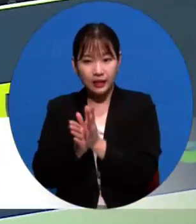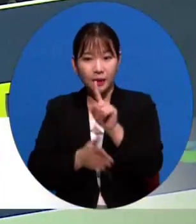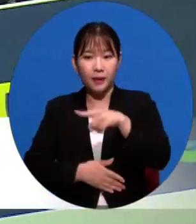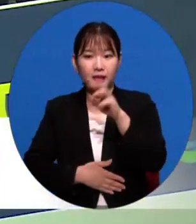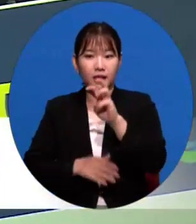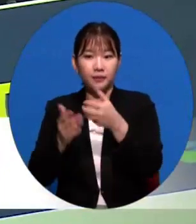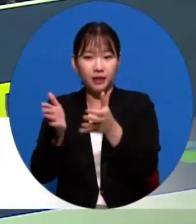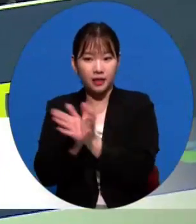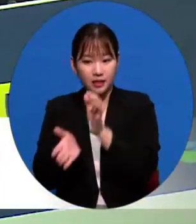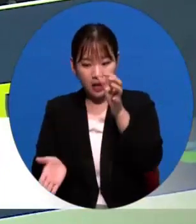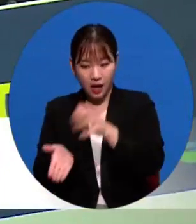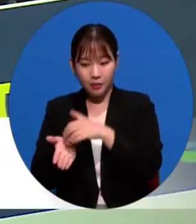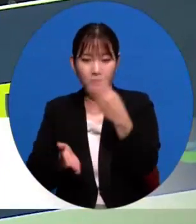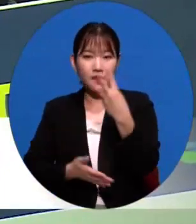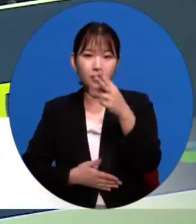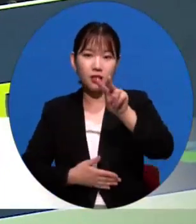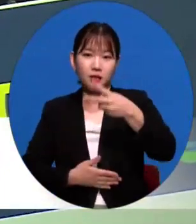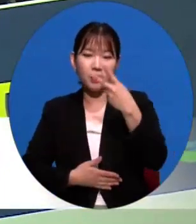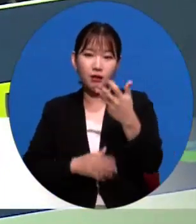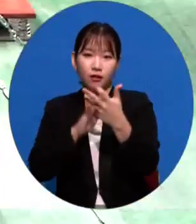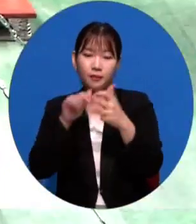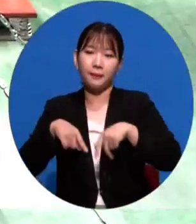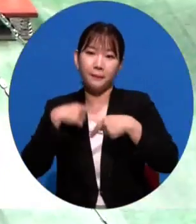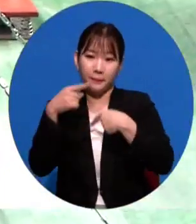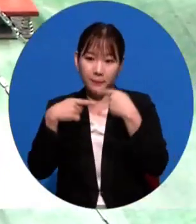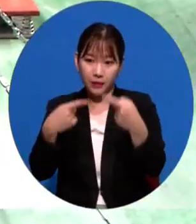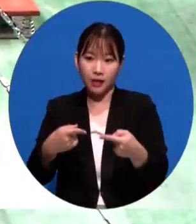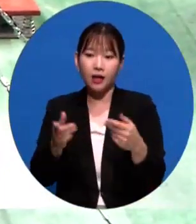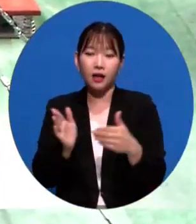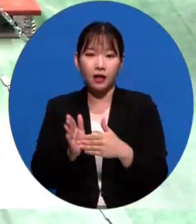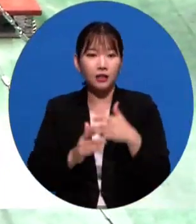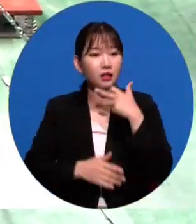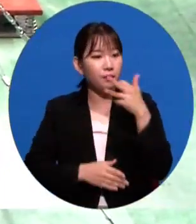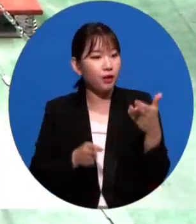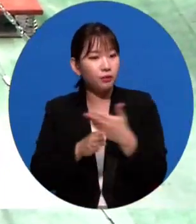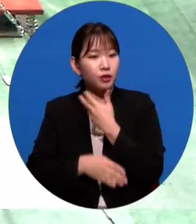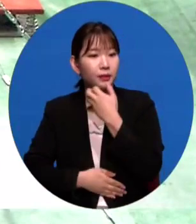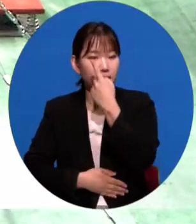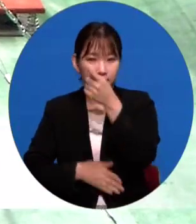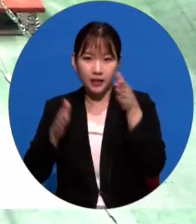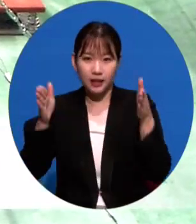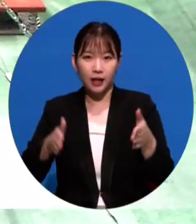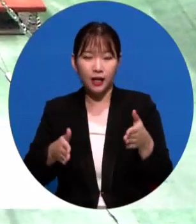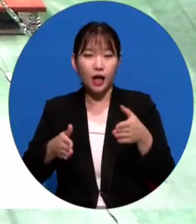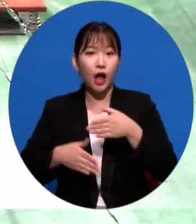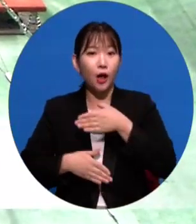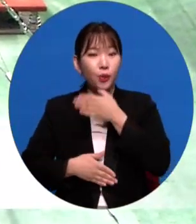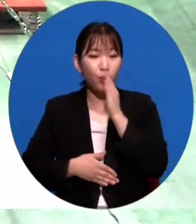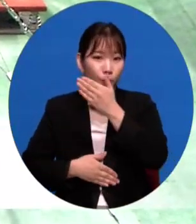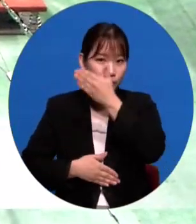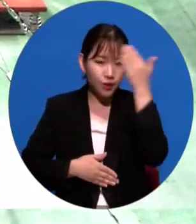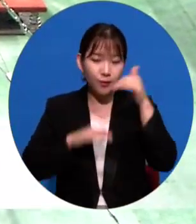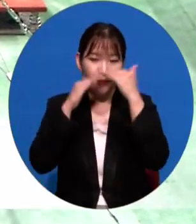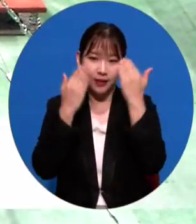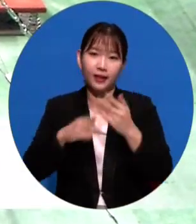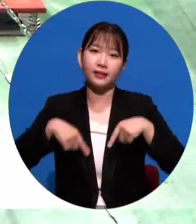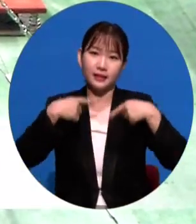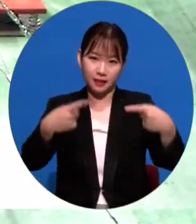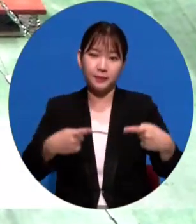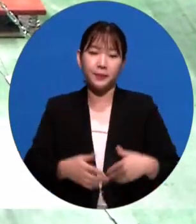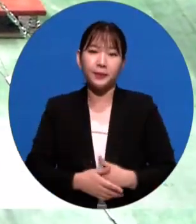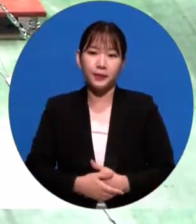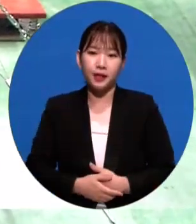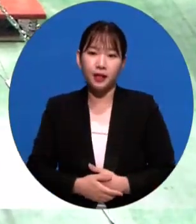단체 3,218명이 신청했으며 18세부터 81세까지 폭넓은 연령층에서